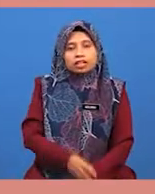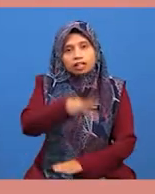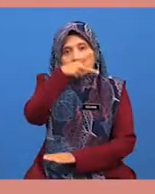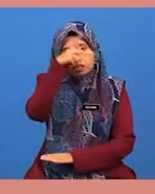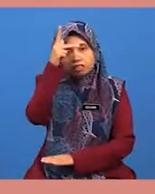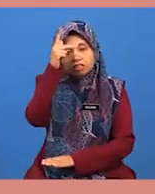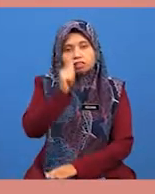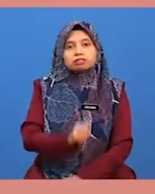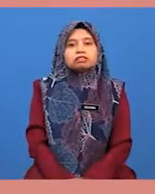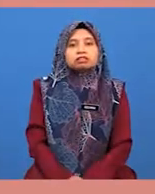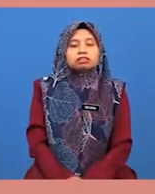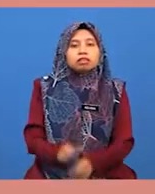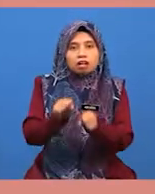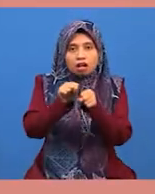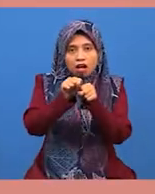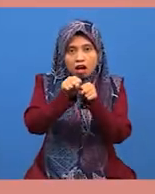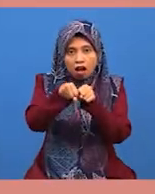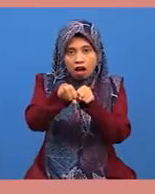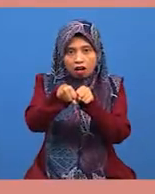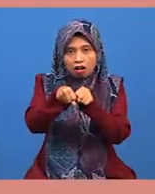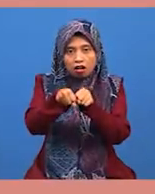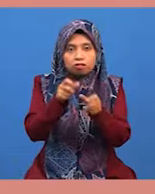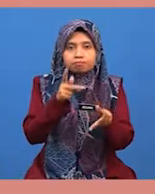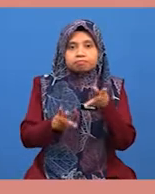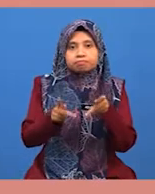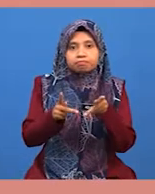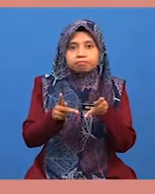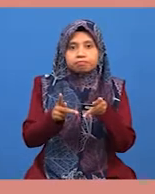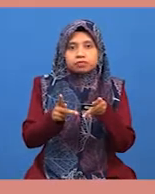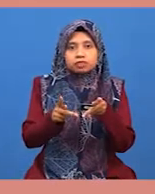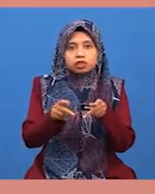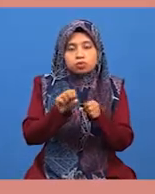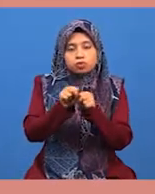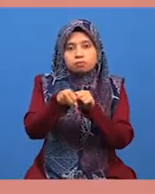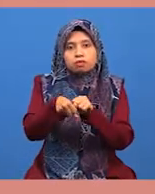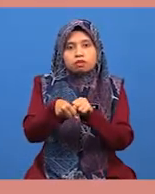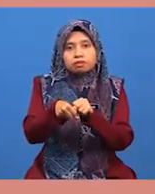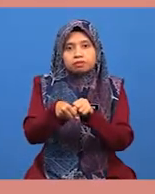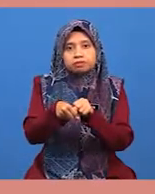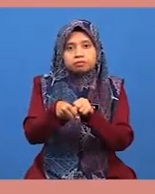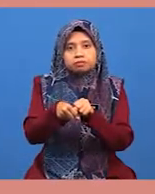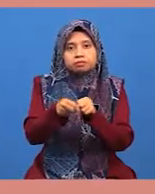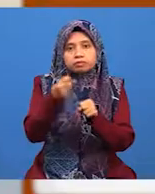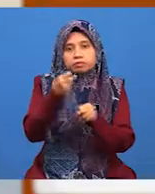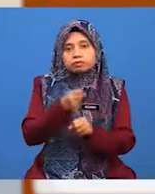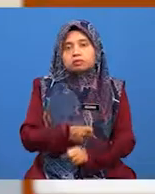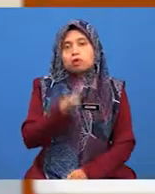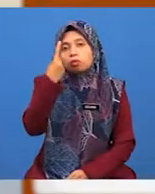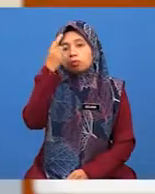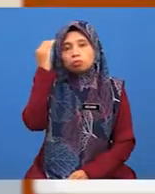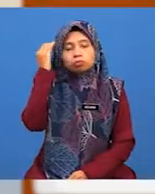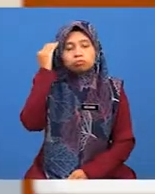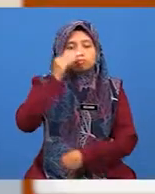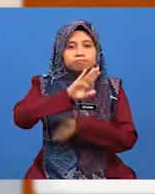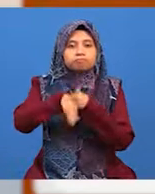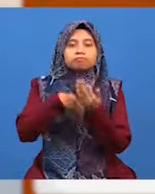Kerana, agar, kalau, supaya. Untuk pengetahuan